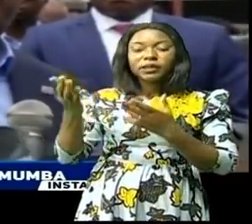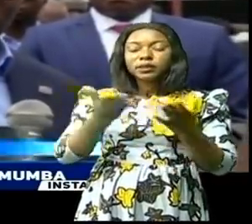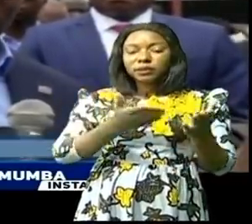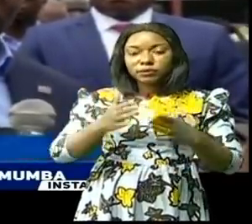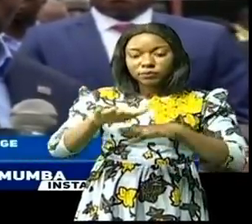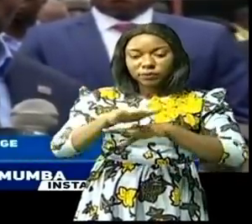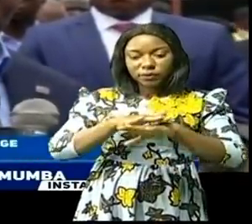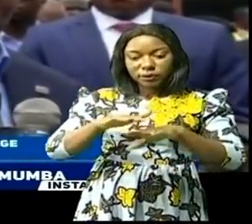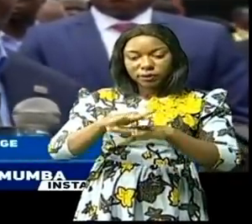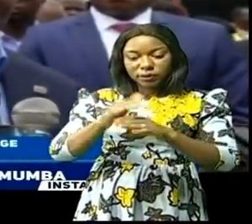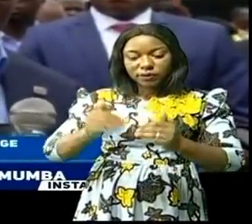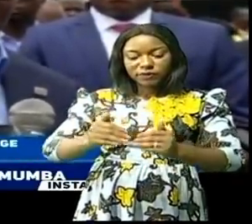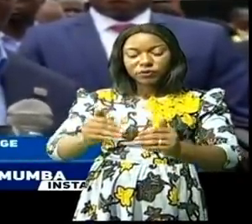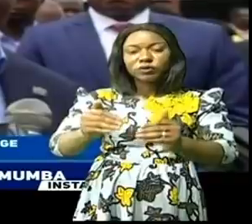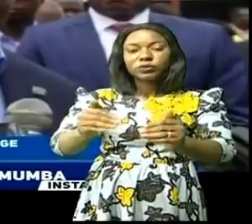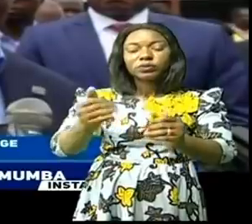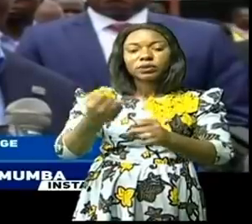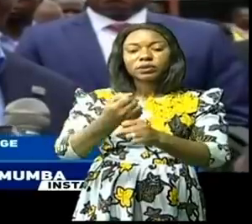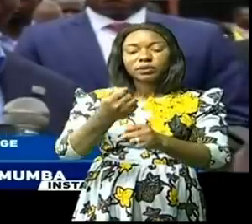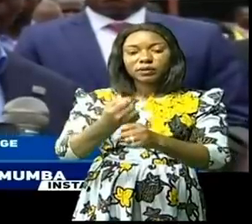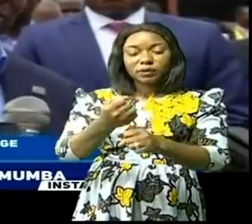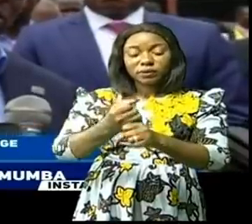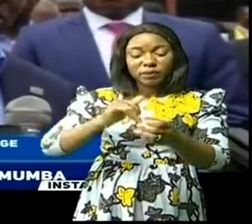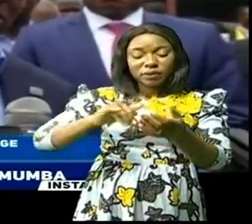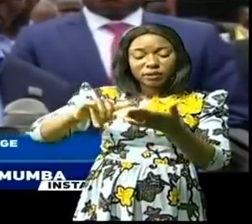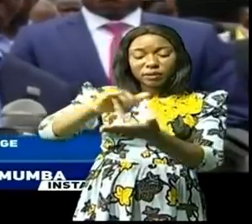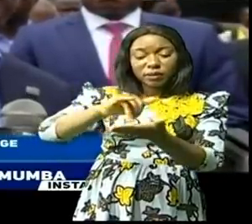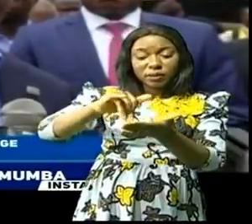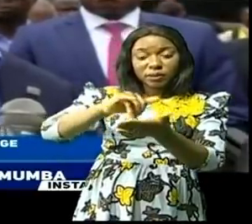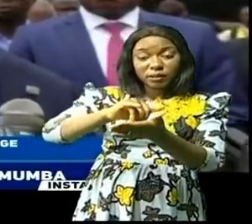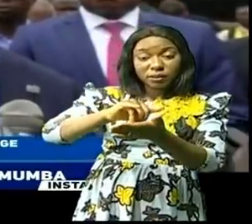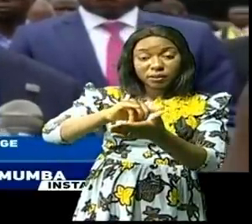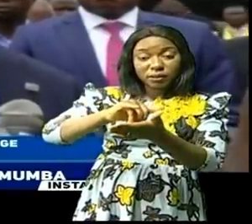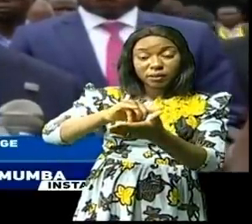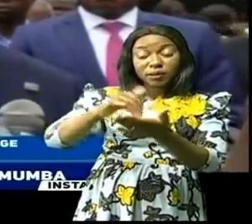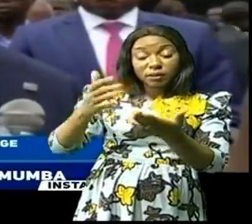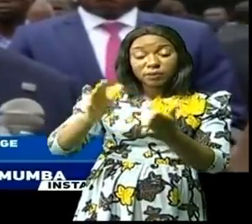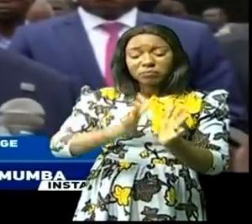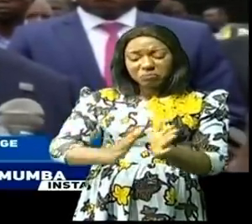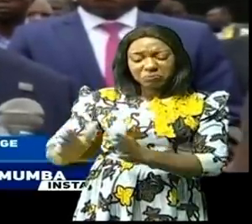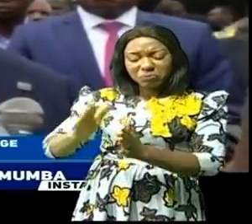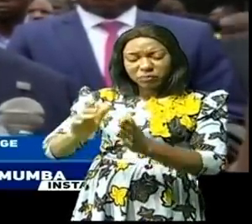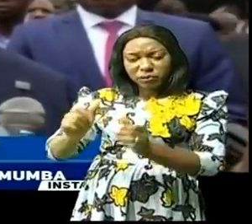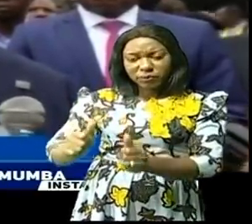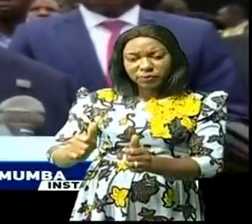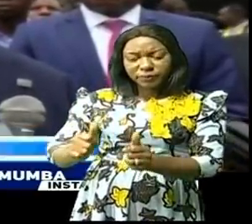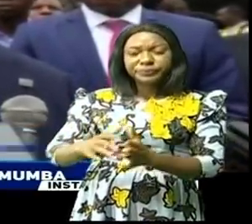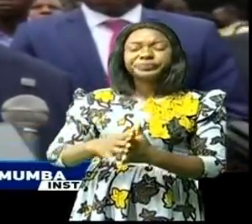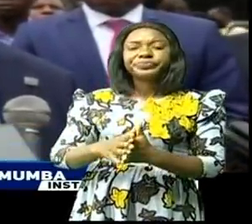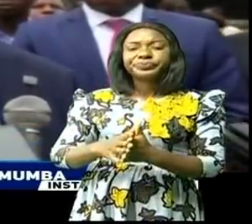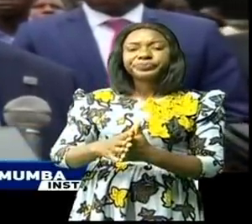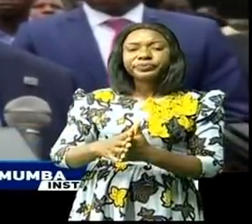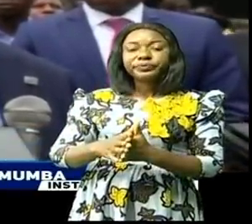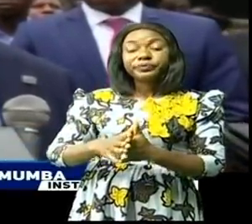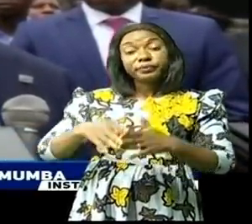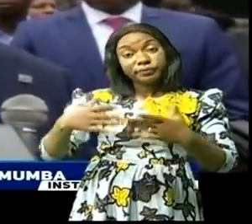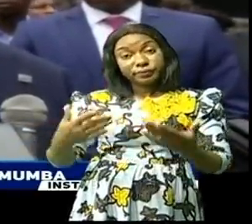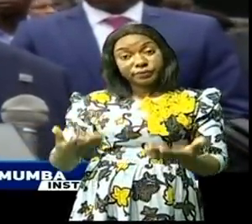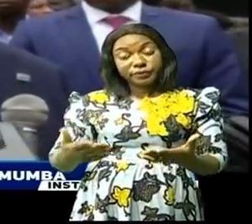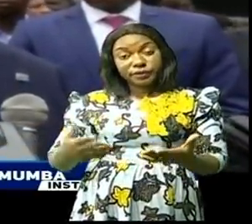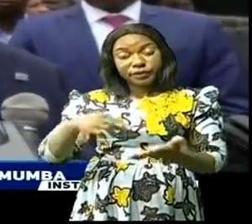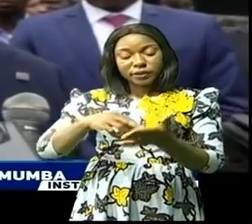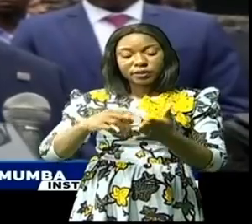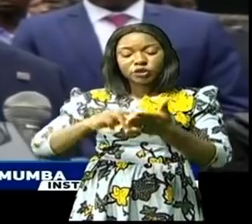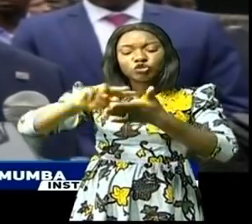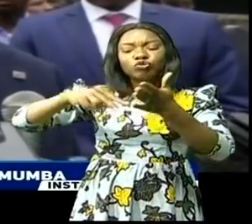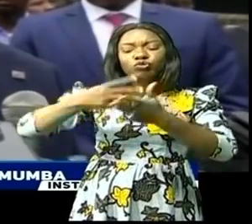sur l'évolution des travaux de la piste qui doivent être rénovés de l'aéroport de Ndolo. Et donc c'est une double visite